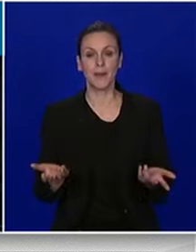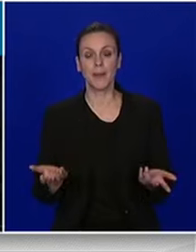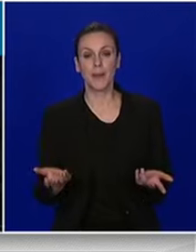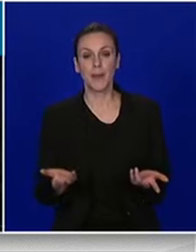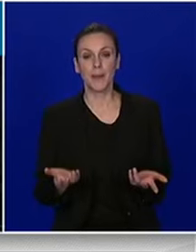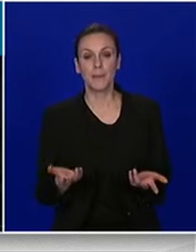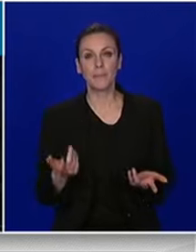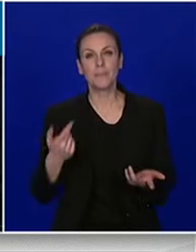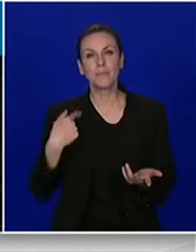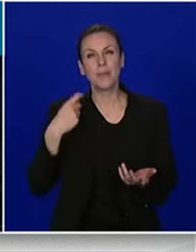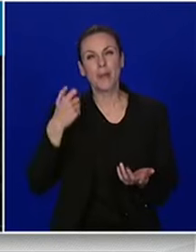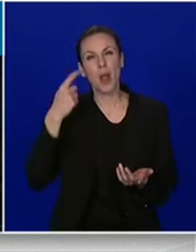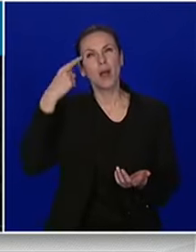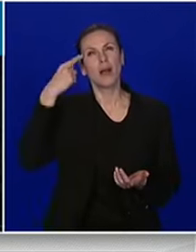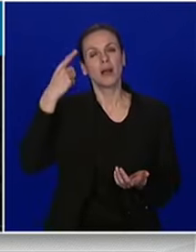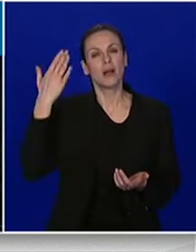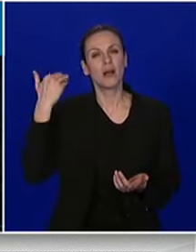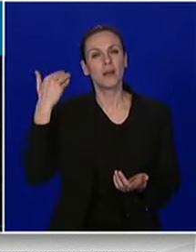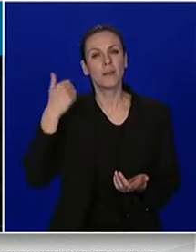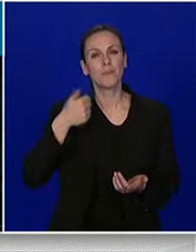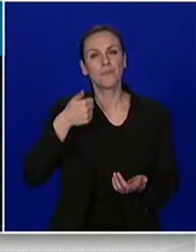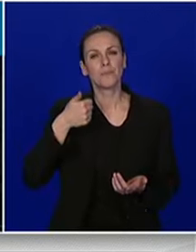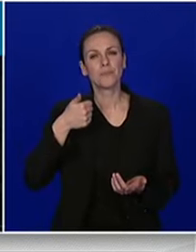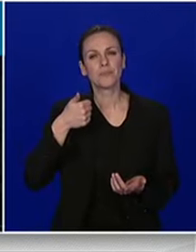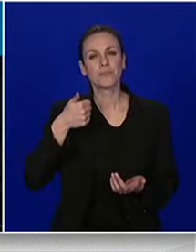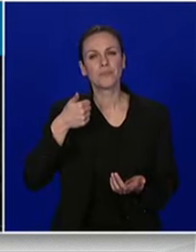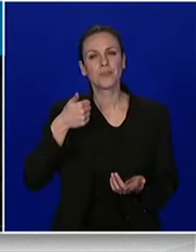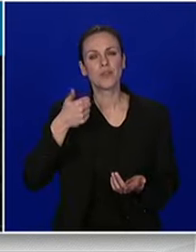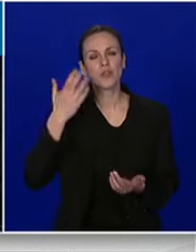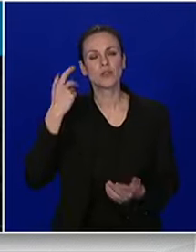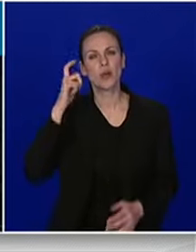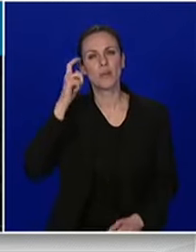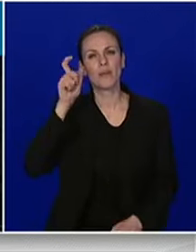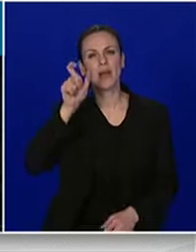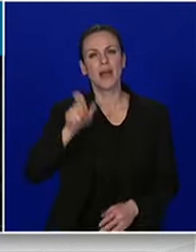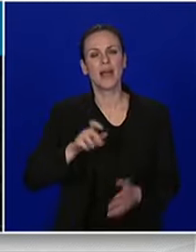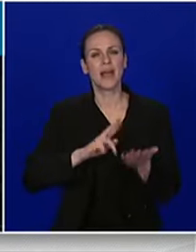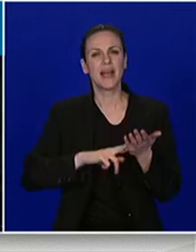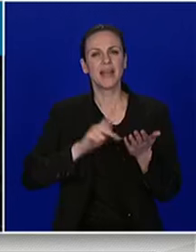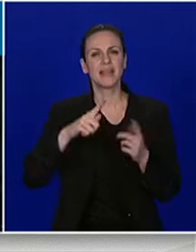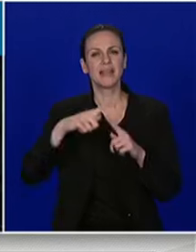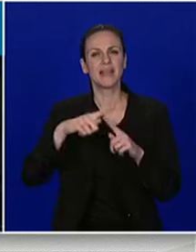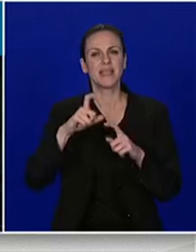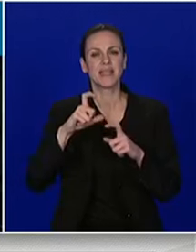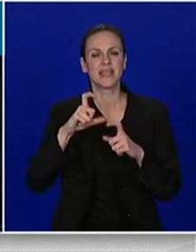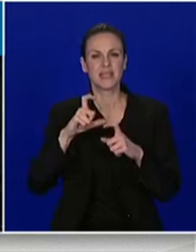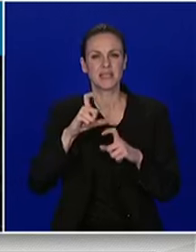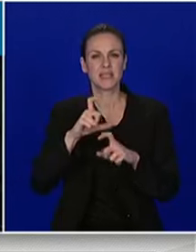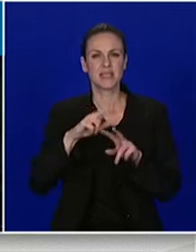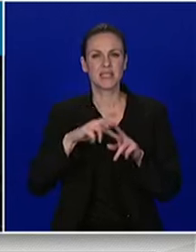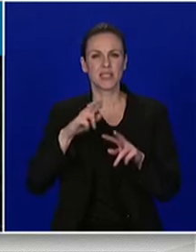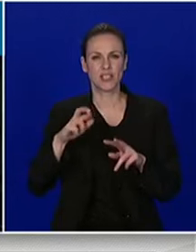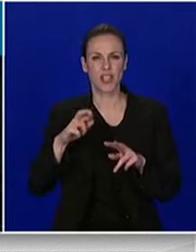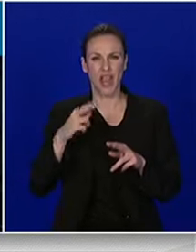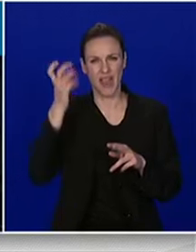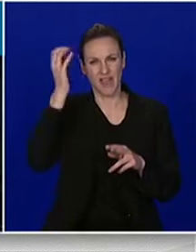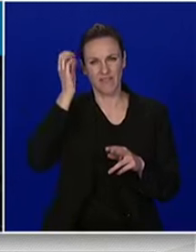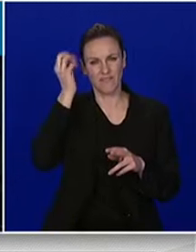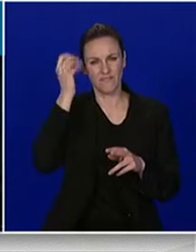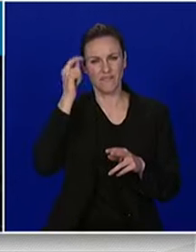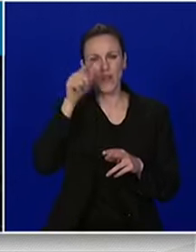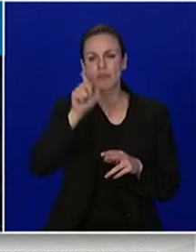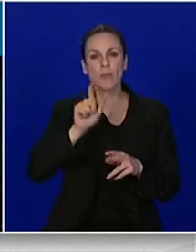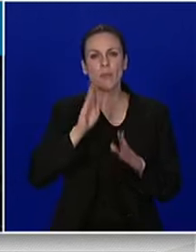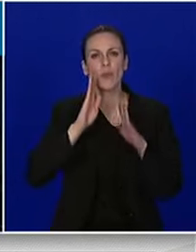se prisjetiti jedne misli Nietzscheove koja kaže nemojte nikad